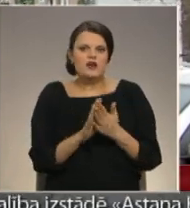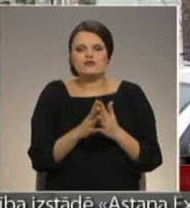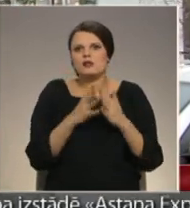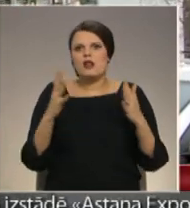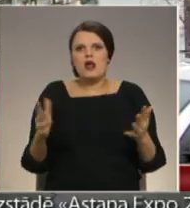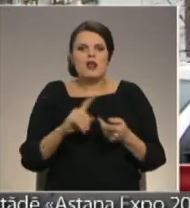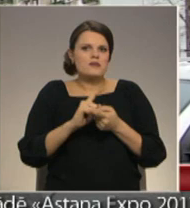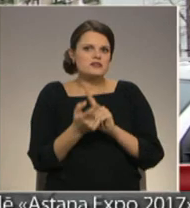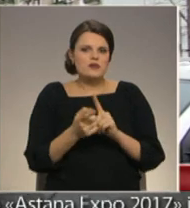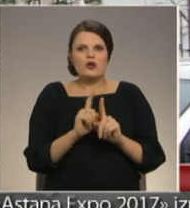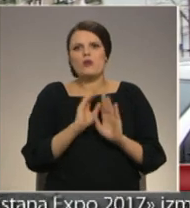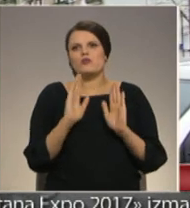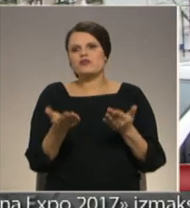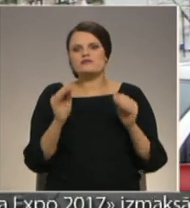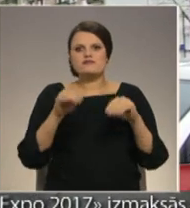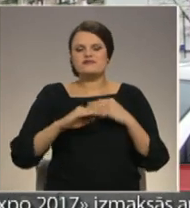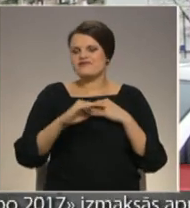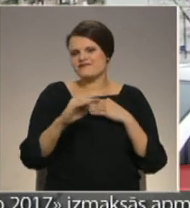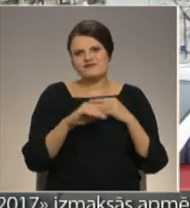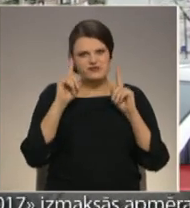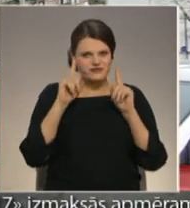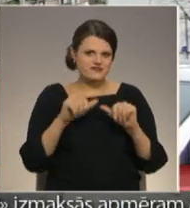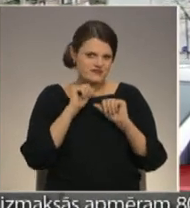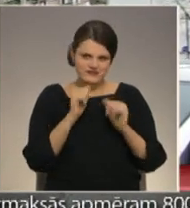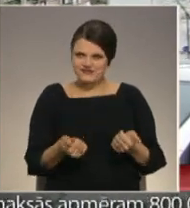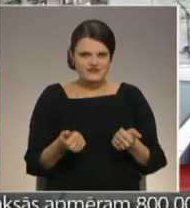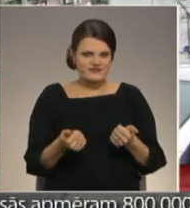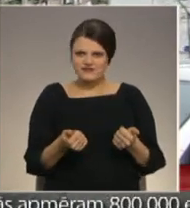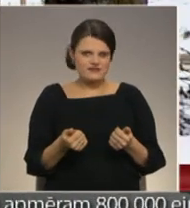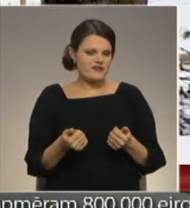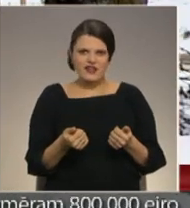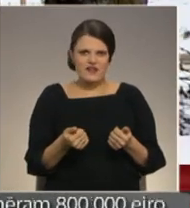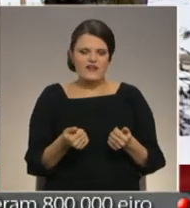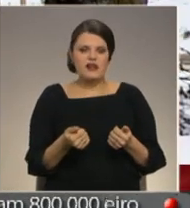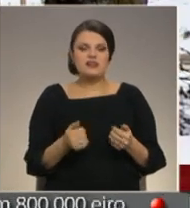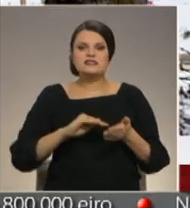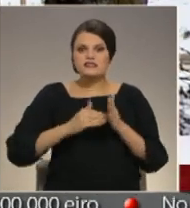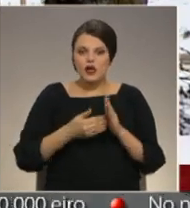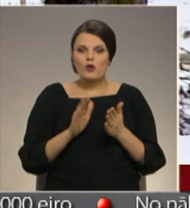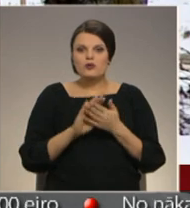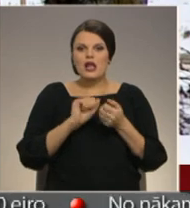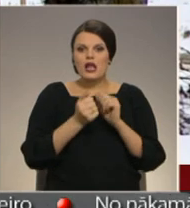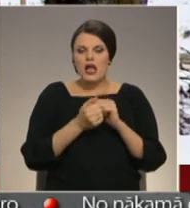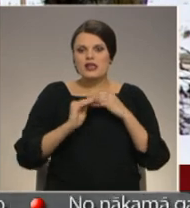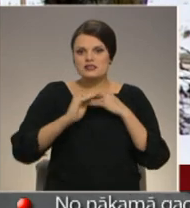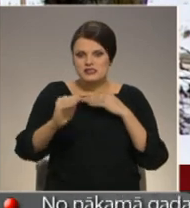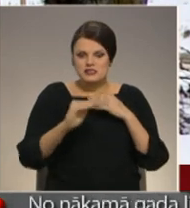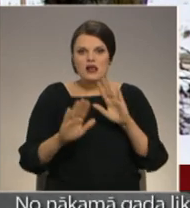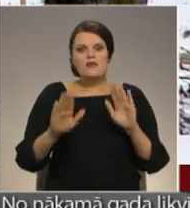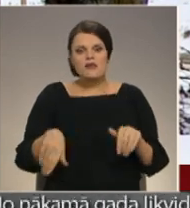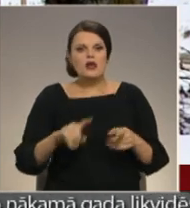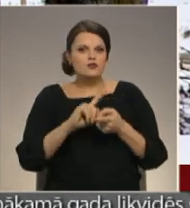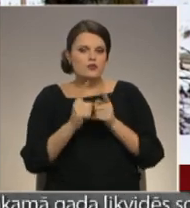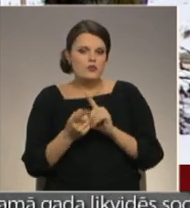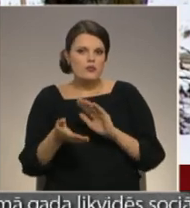kardinālu pasākumu, ka tūlītā šīs visas ielas tiks noasfaltētas, protams, tas ir nereāli. Situācija uz grantētajām ielām varētu